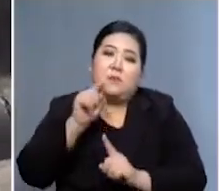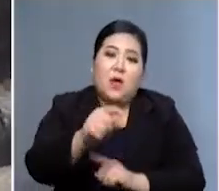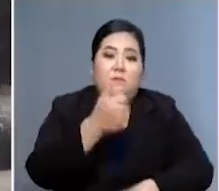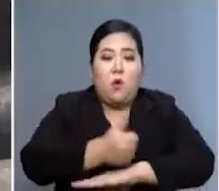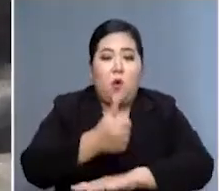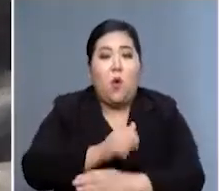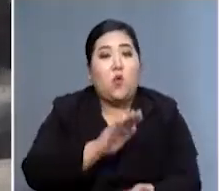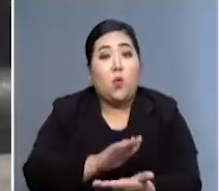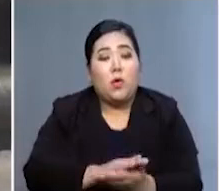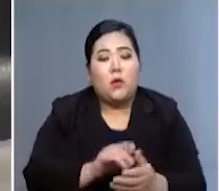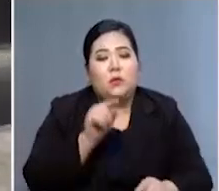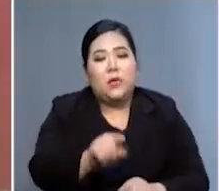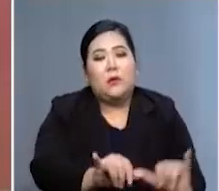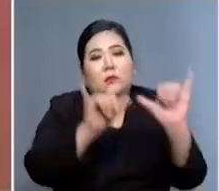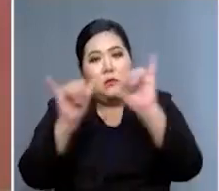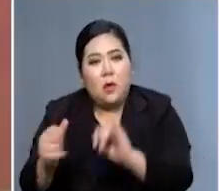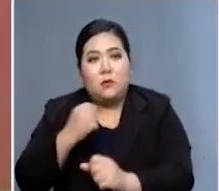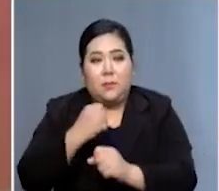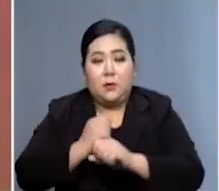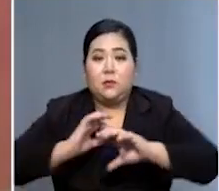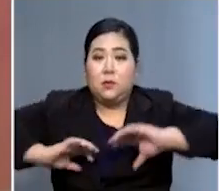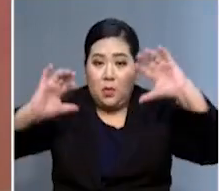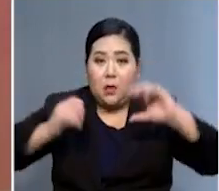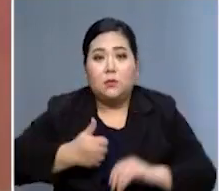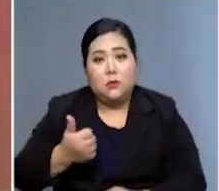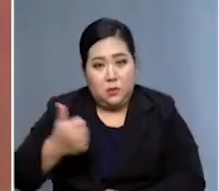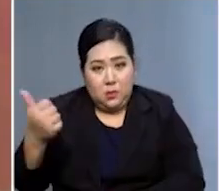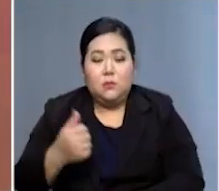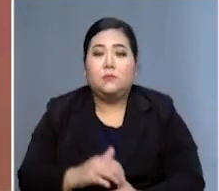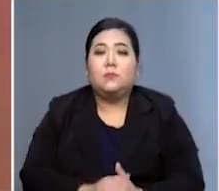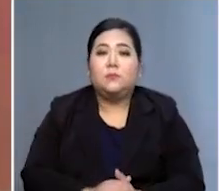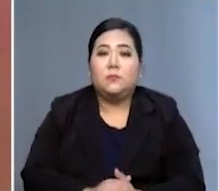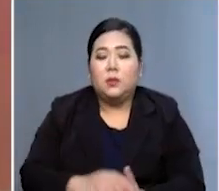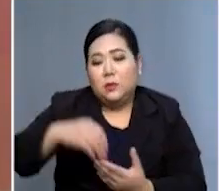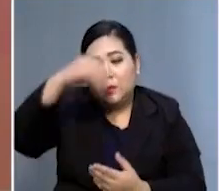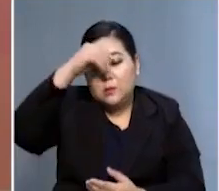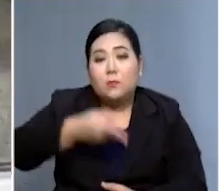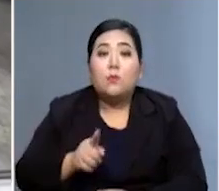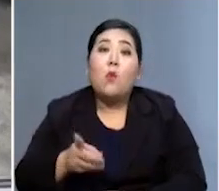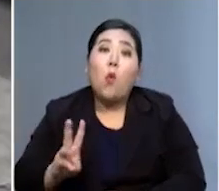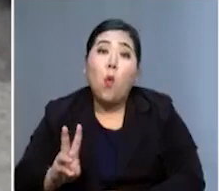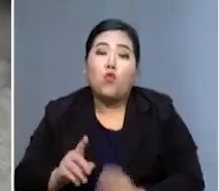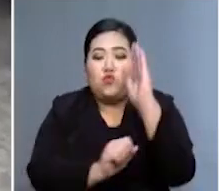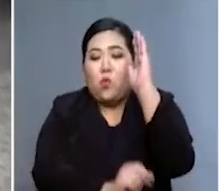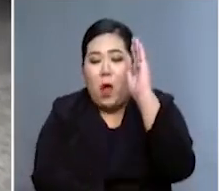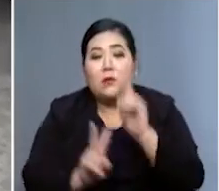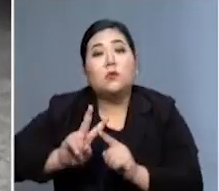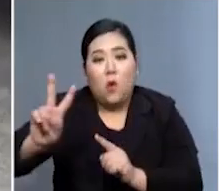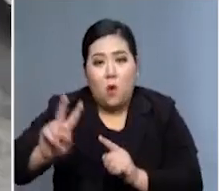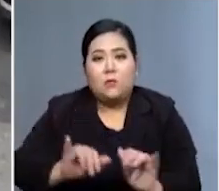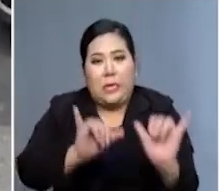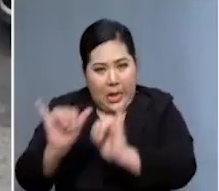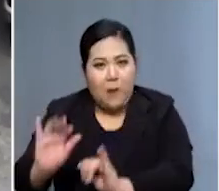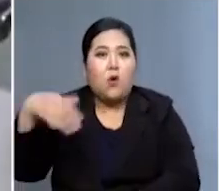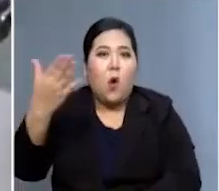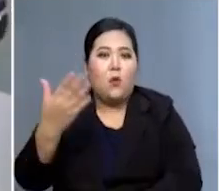รงเรียนดังกล่าวออกจากพื้นที่ไปช่วยราชการประจำสำนักงานเขตพื้นที่การศึกษาประถมศึกษาสุราษฎร์ธานีเขต2นอกจากนี้ก็ยัง